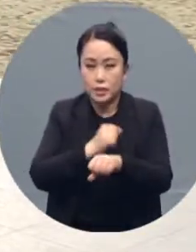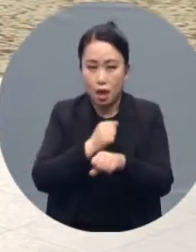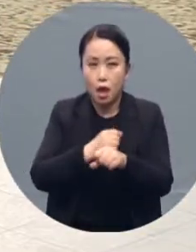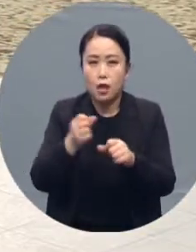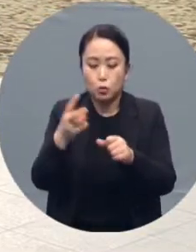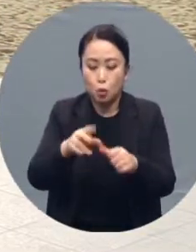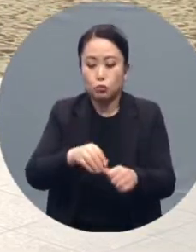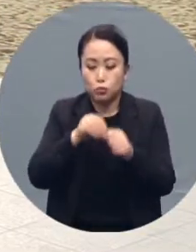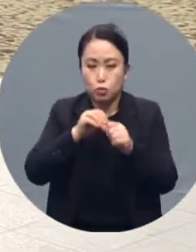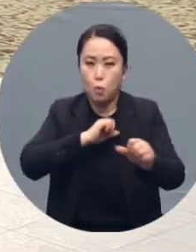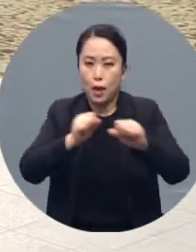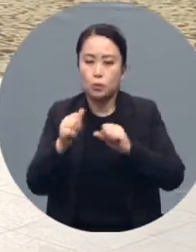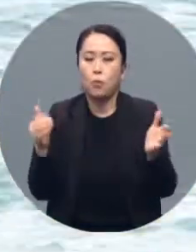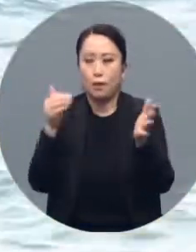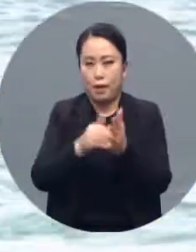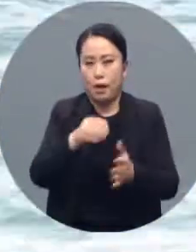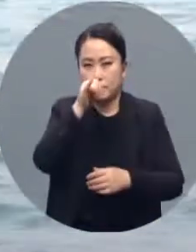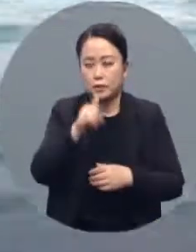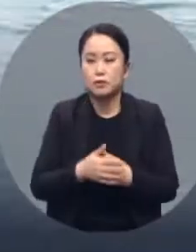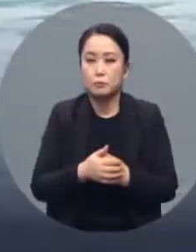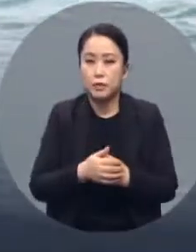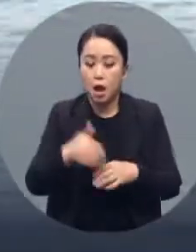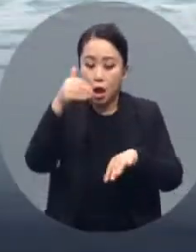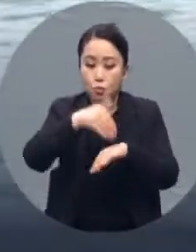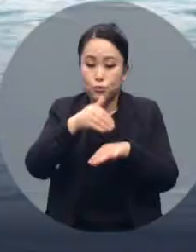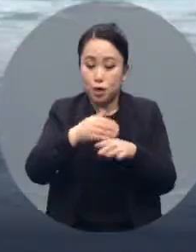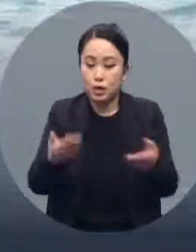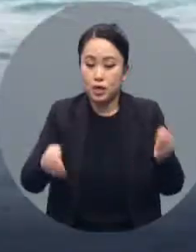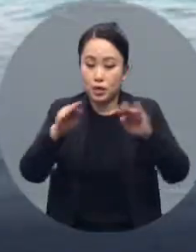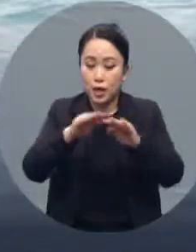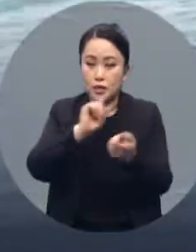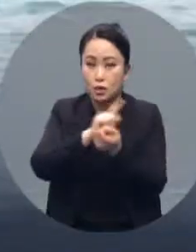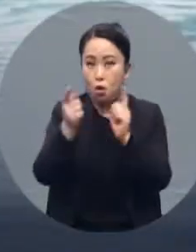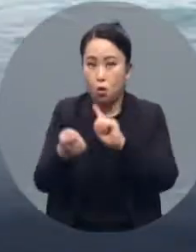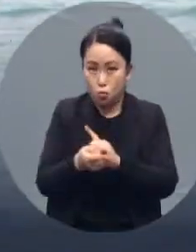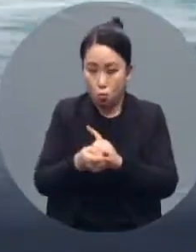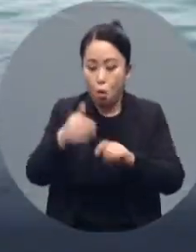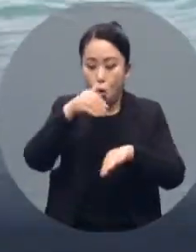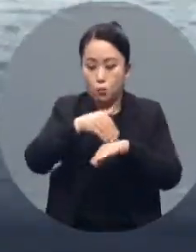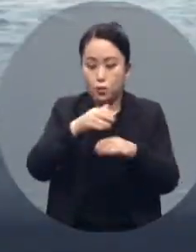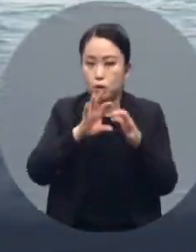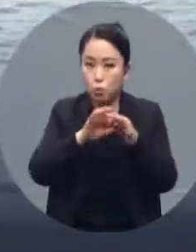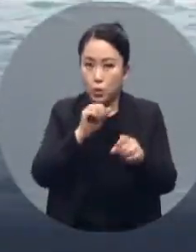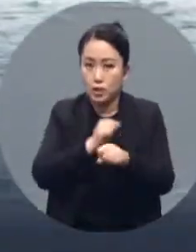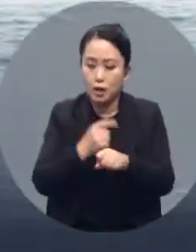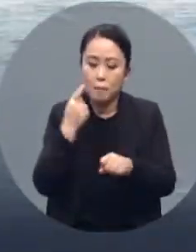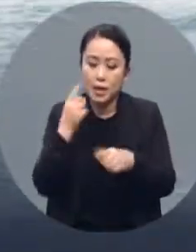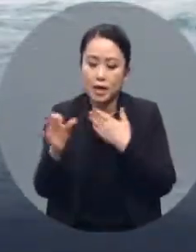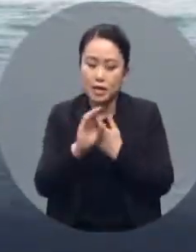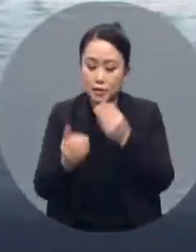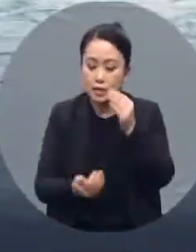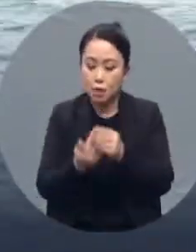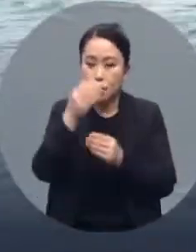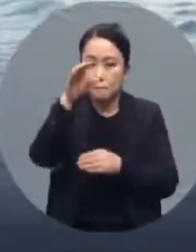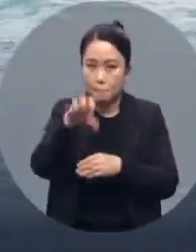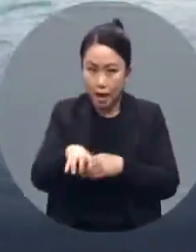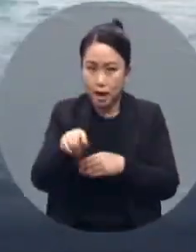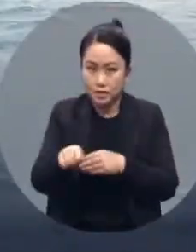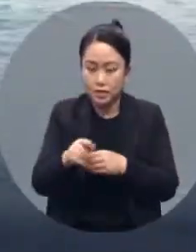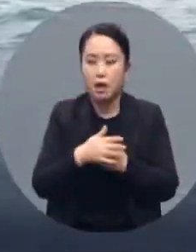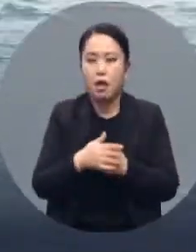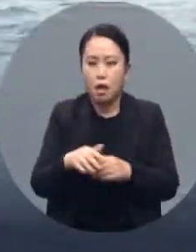활동까지 이뤄졌습니다. 훈련 기관 간의 이런 훈련을 통해서 만일에 현장 상황이 발생했을 때 현장 대응